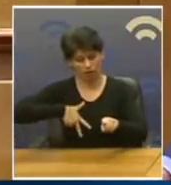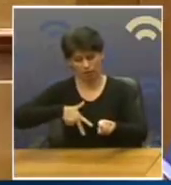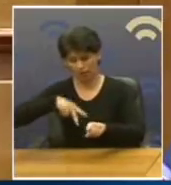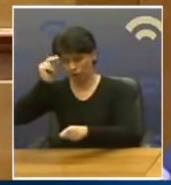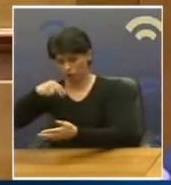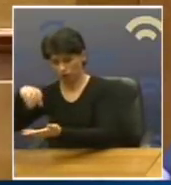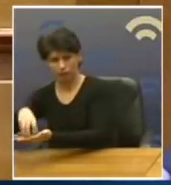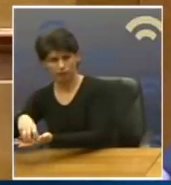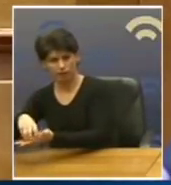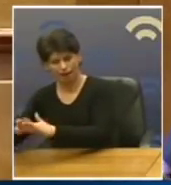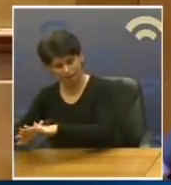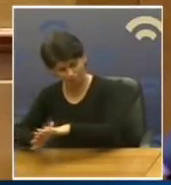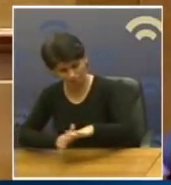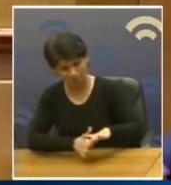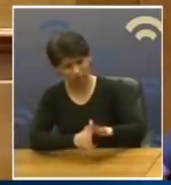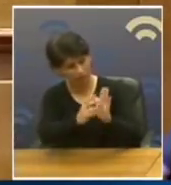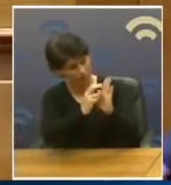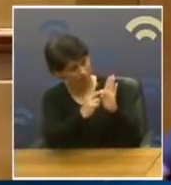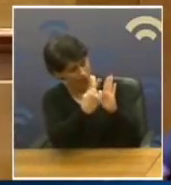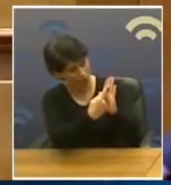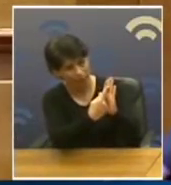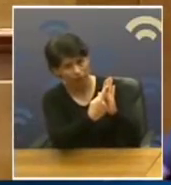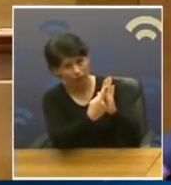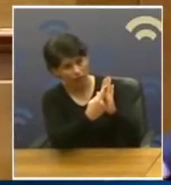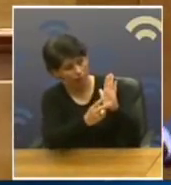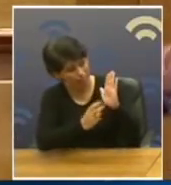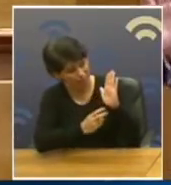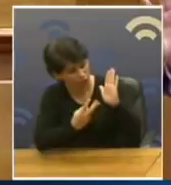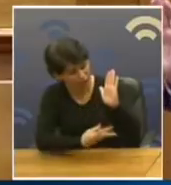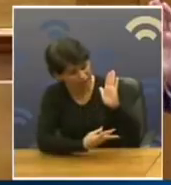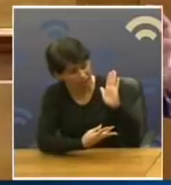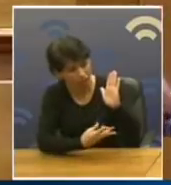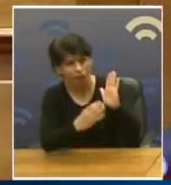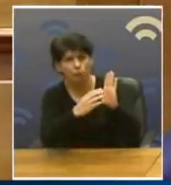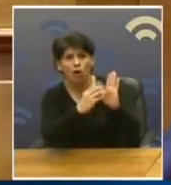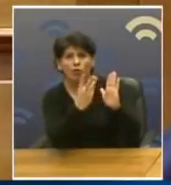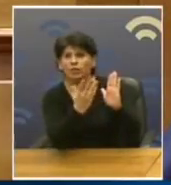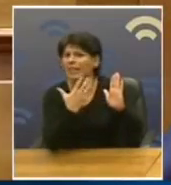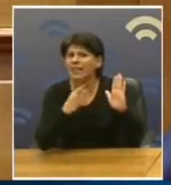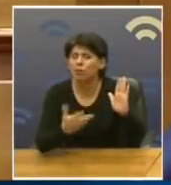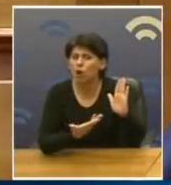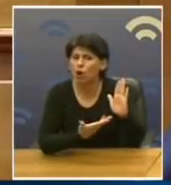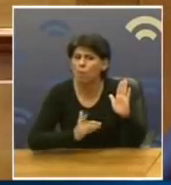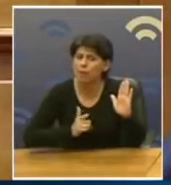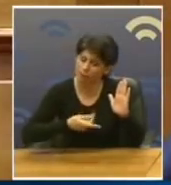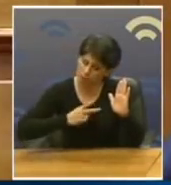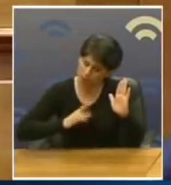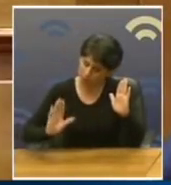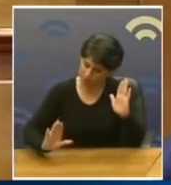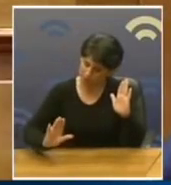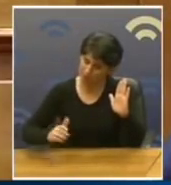αφήστε την παράγραφο 1. Την παράγραφο 3 γιατί? Περιμένω μια απάντηση. Πάμε παρακάτω.